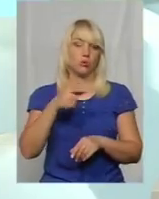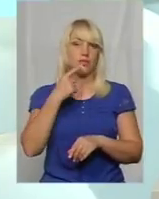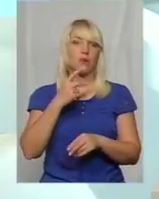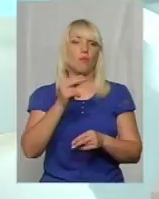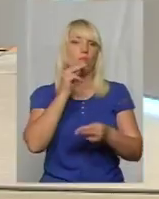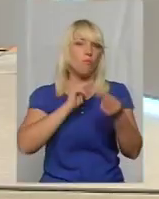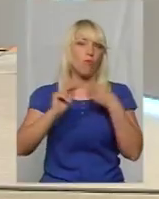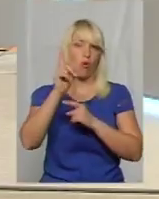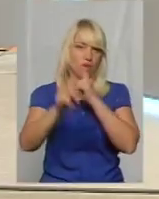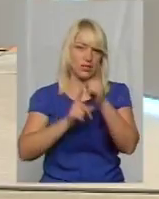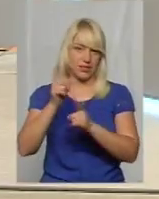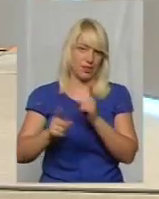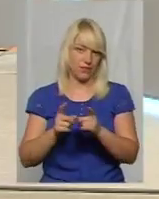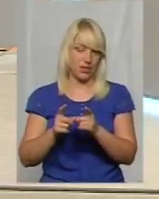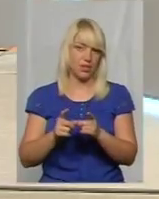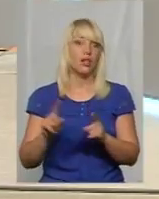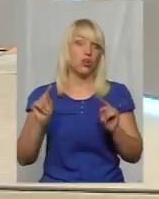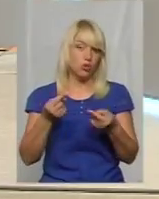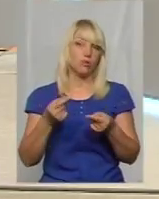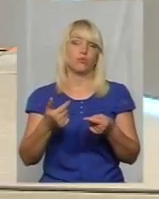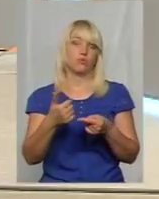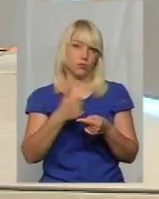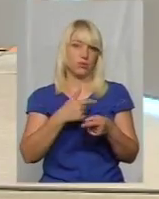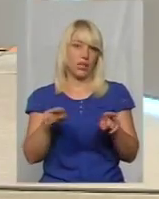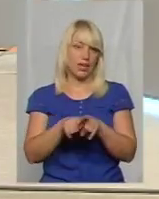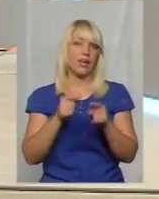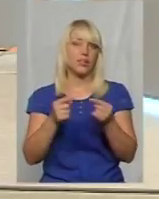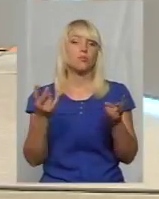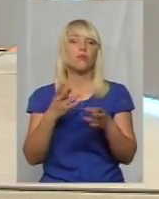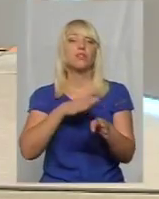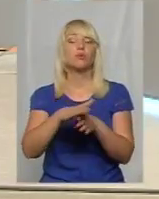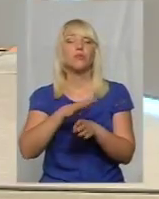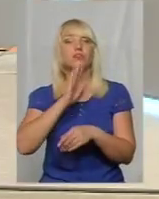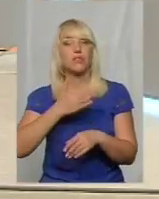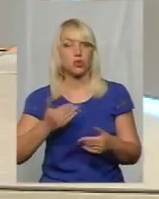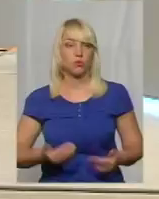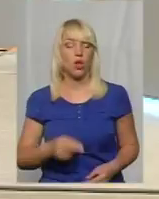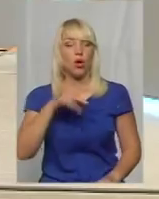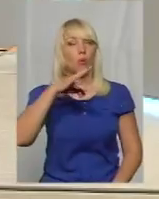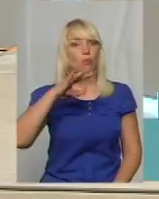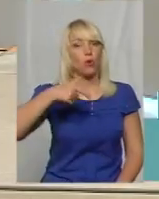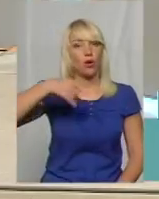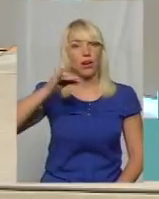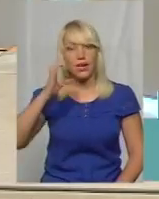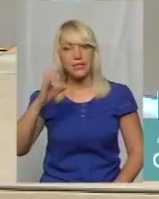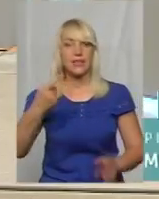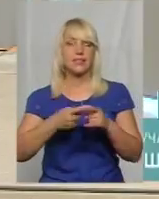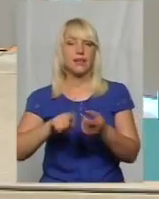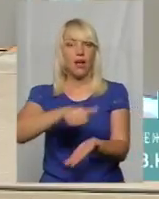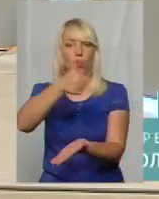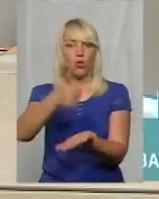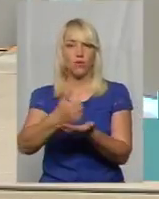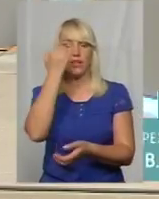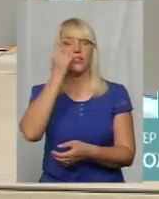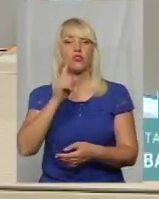прогресивний. Розумієте? Тому такі речі мають відбуватись в нашому житті. Тобто прогрес – це головне. Дякую вам, що